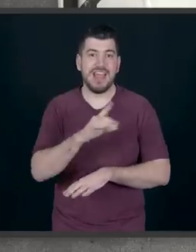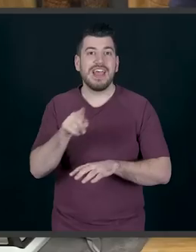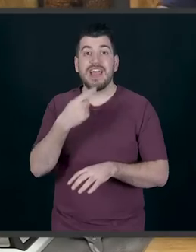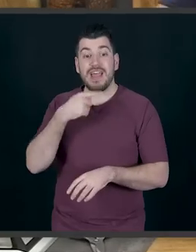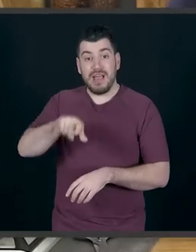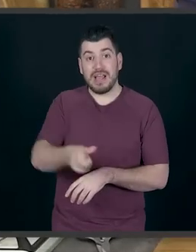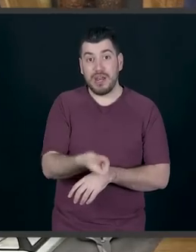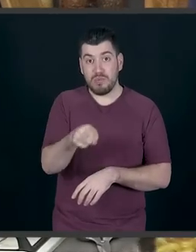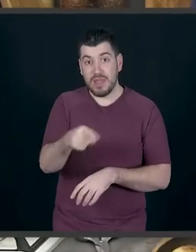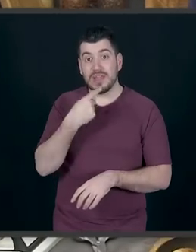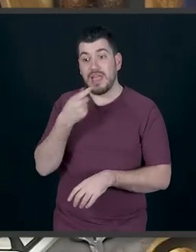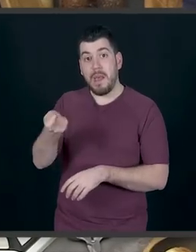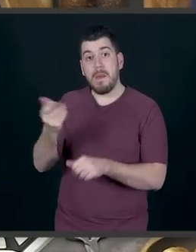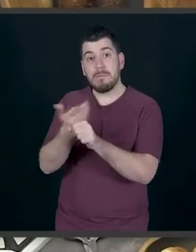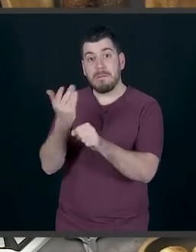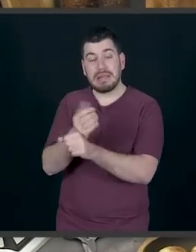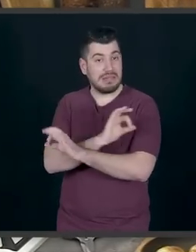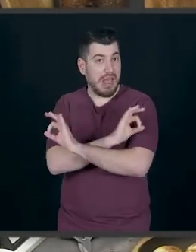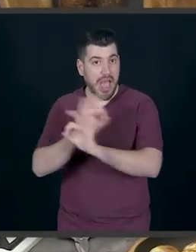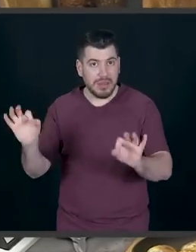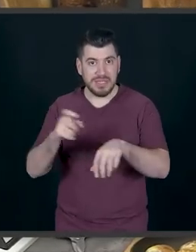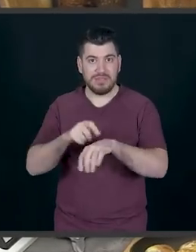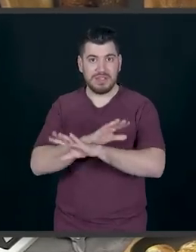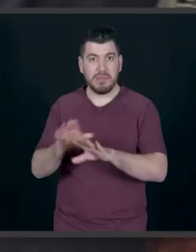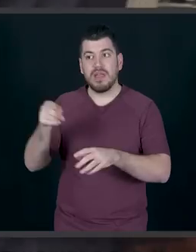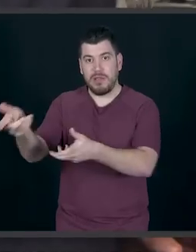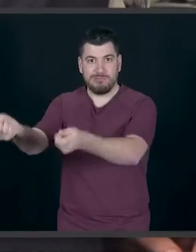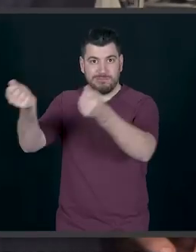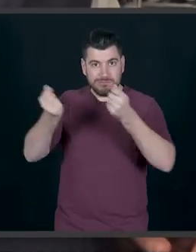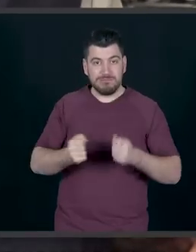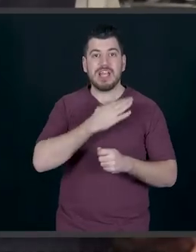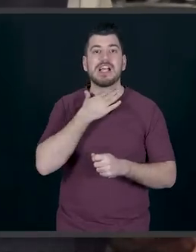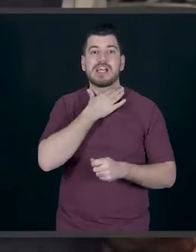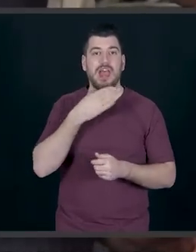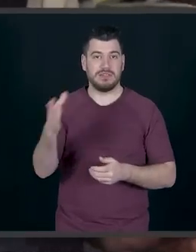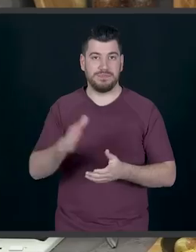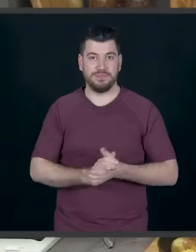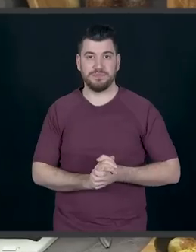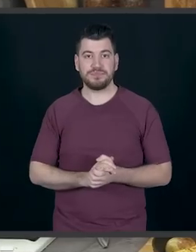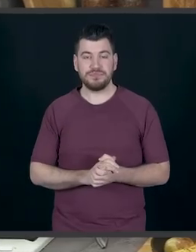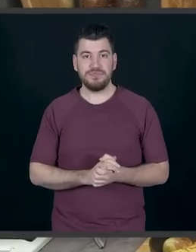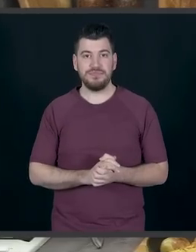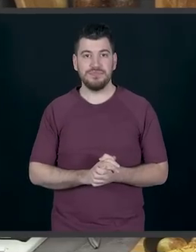Κλείνουμε το μάτι. Οι πατατούλες μας είναι έτοιμες και πάμε να βγάλουμε το χοιρινό μας.